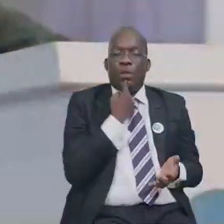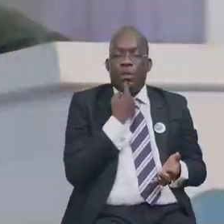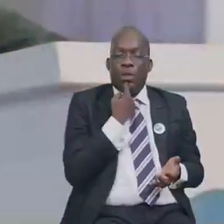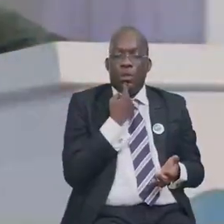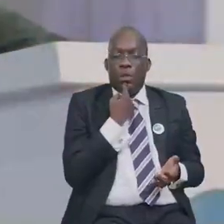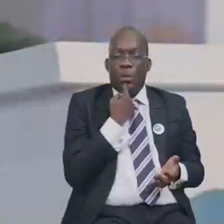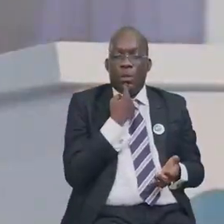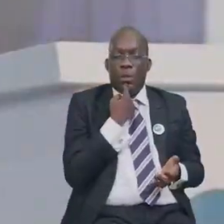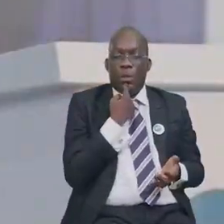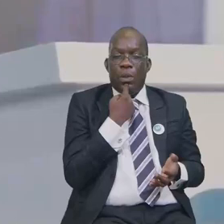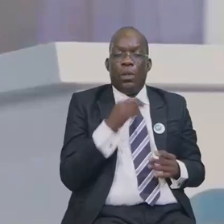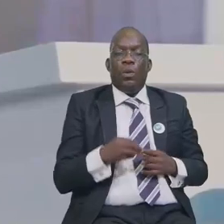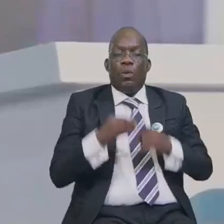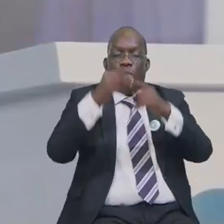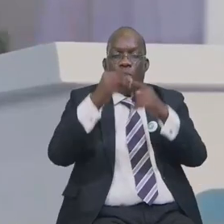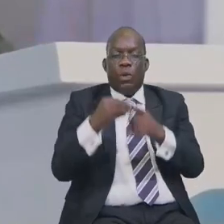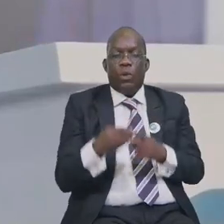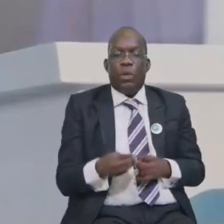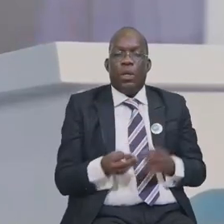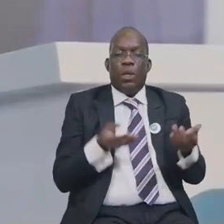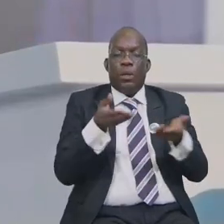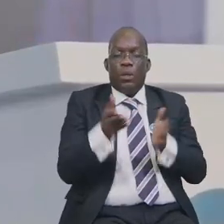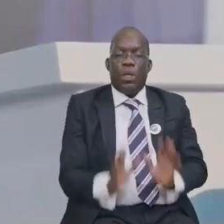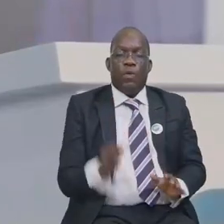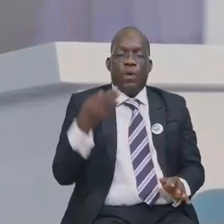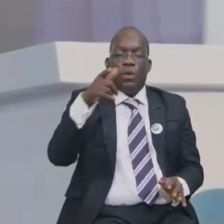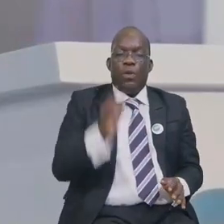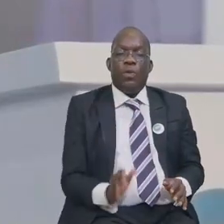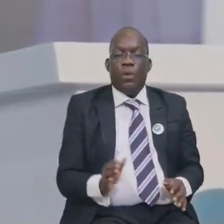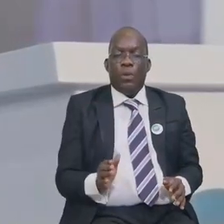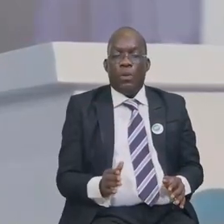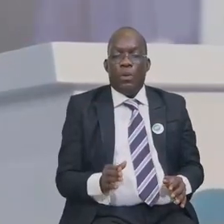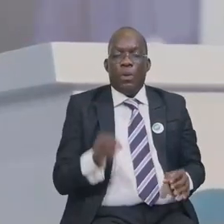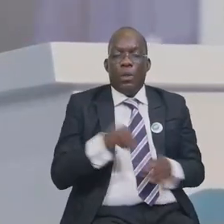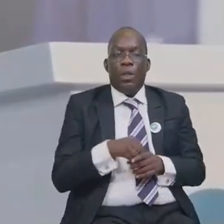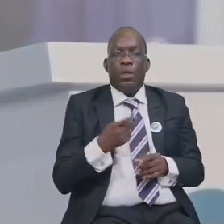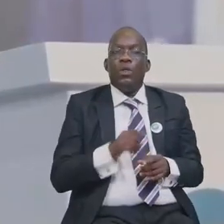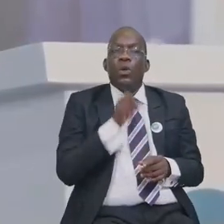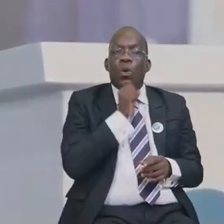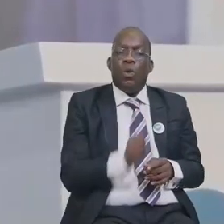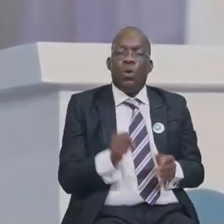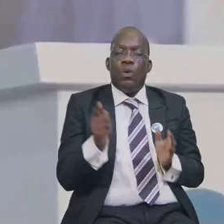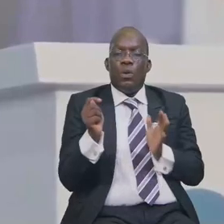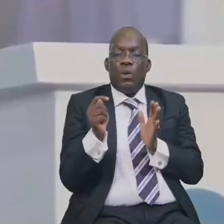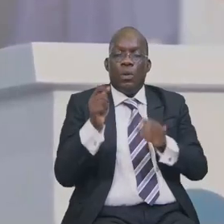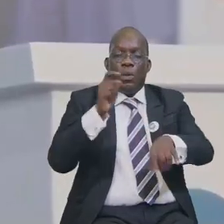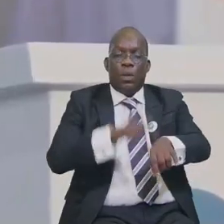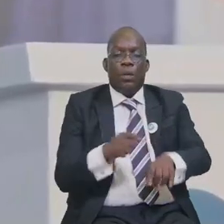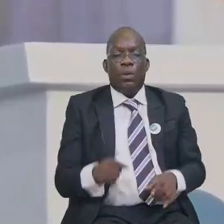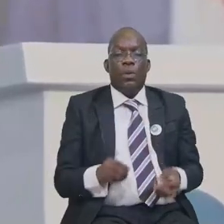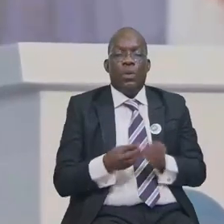ces serviteurs de Dieu particuliers, zélés et passionnés dans les temps anciens. Deuxième